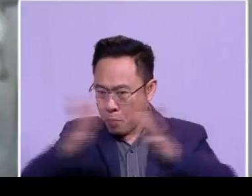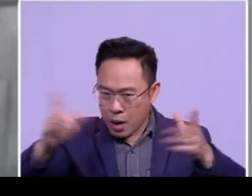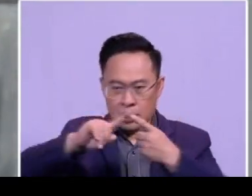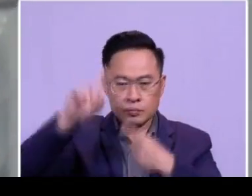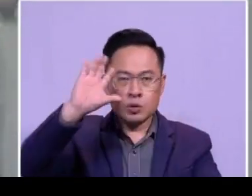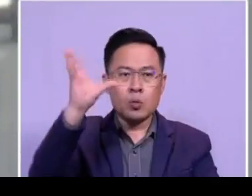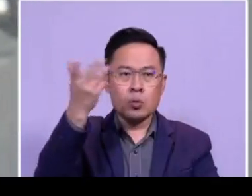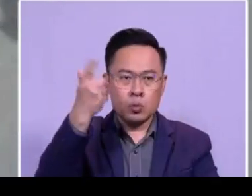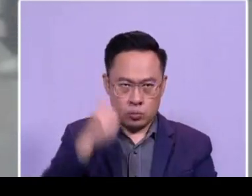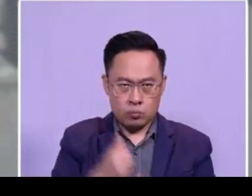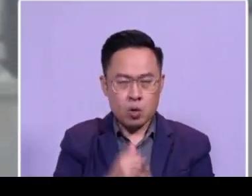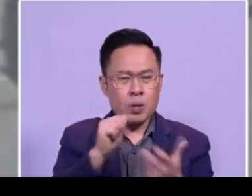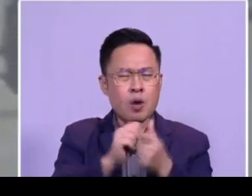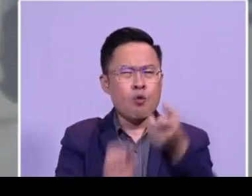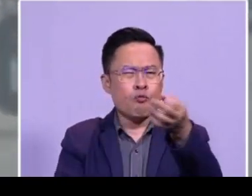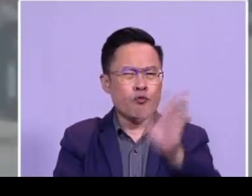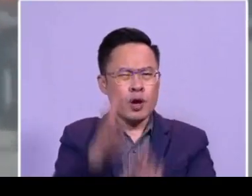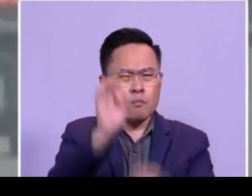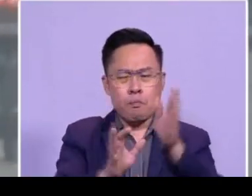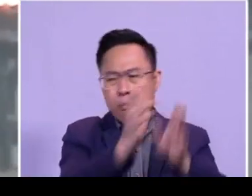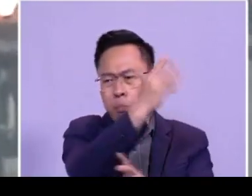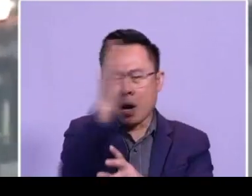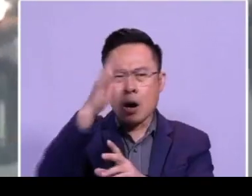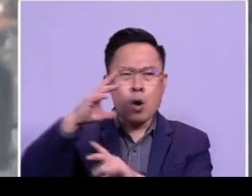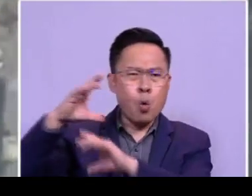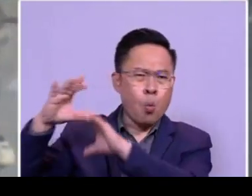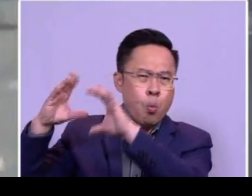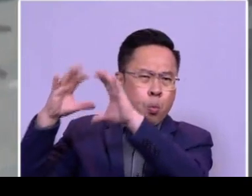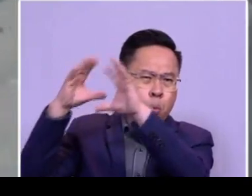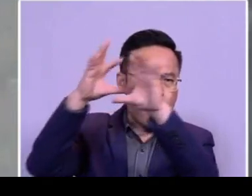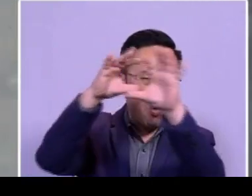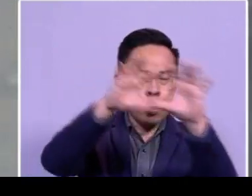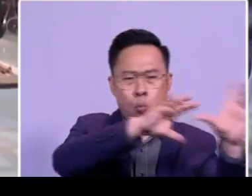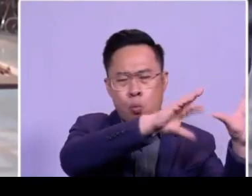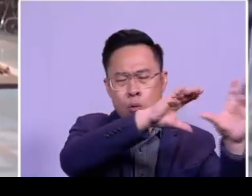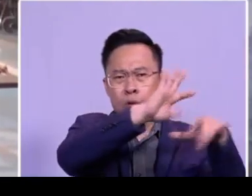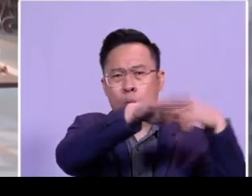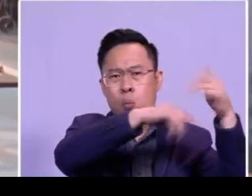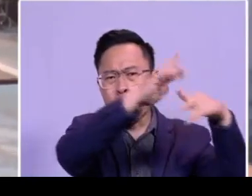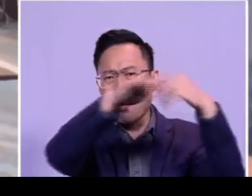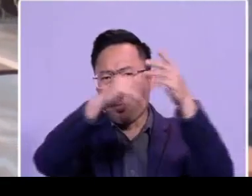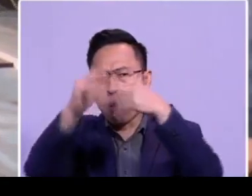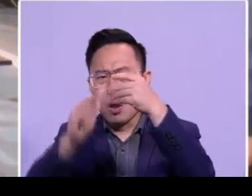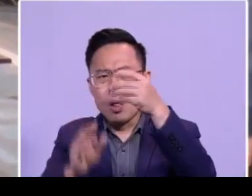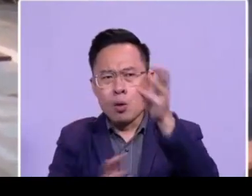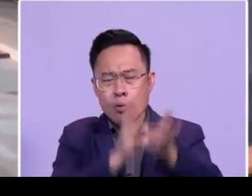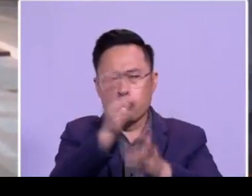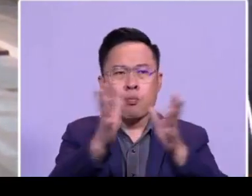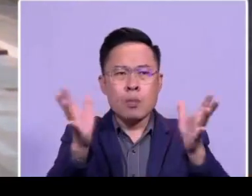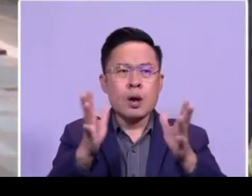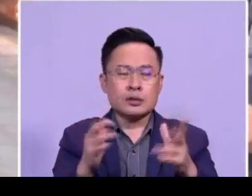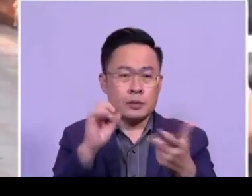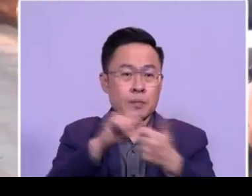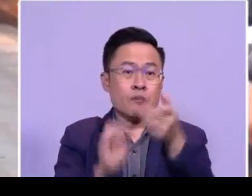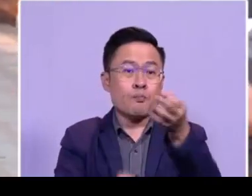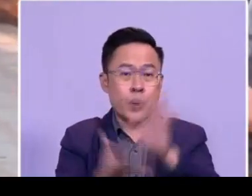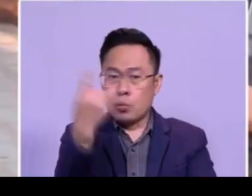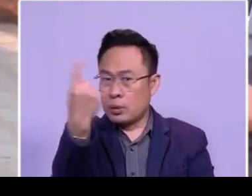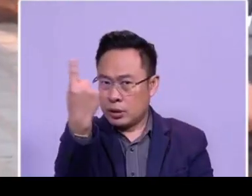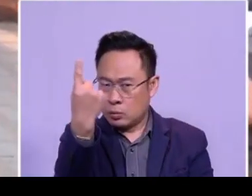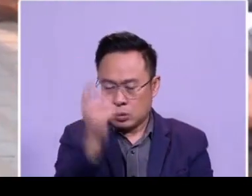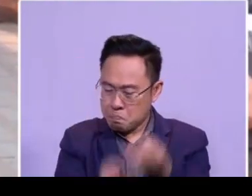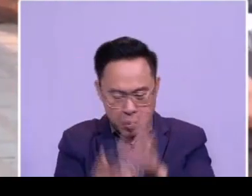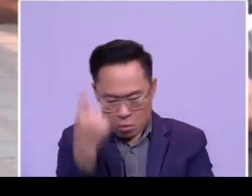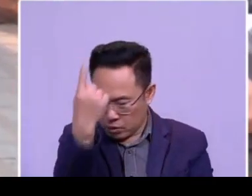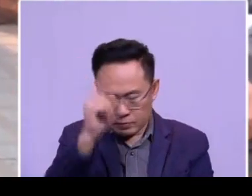จุดไฟเผาป่านะคะผู้บังคับการตำรวจภูธรจังหวัดเชียงใหม่เรียกประชุมเร่งด่วนเลยค่ะสั่งการให้ทางเจ้าหน้าที่ตำรวจนะคะสภ.หางด